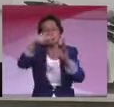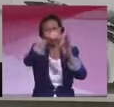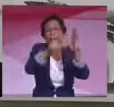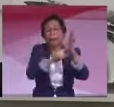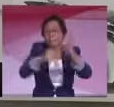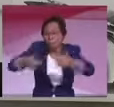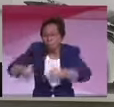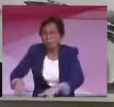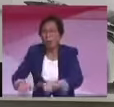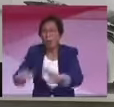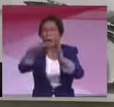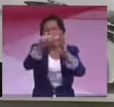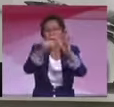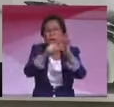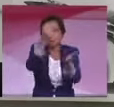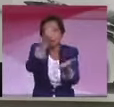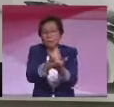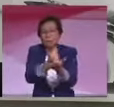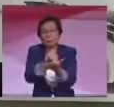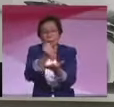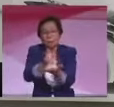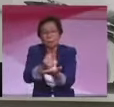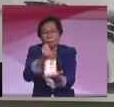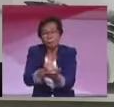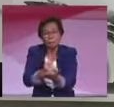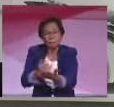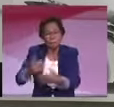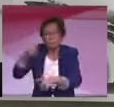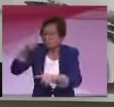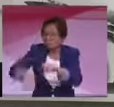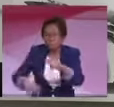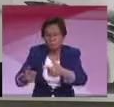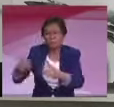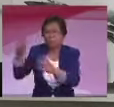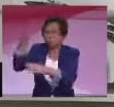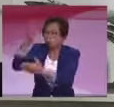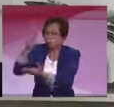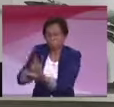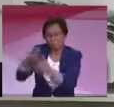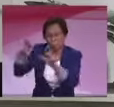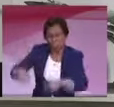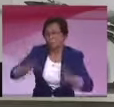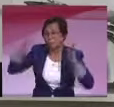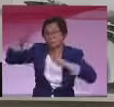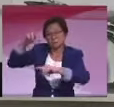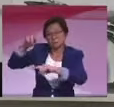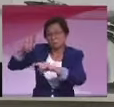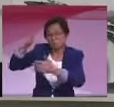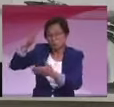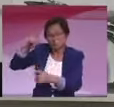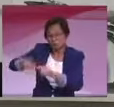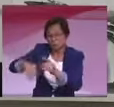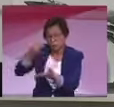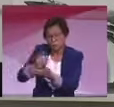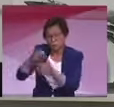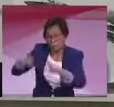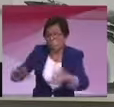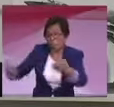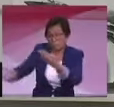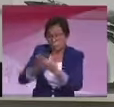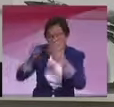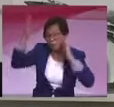immigration pun, kita tak boleh menyekat rakyat negara kita untuk pulang ke negara kita. Jadi kita benarkan. Tetapi mereka perlulah